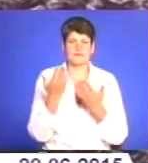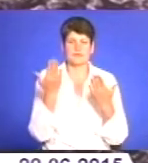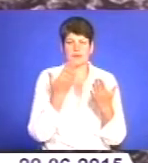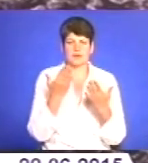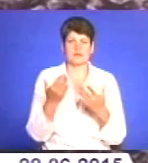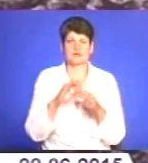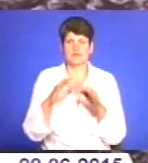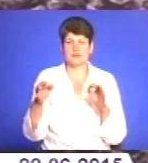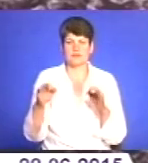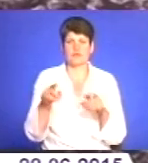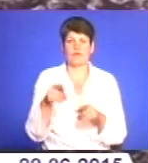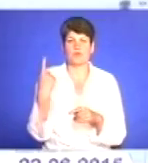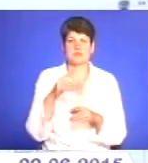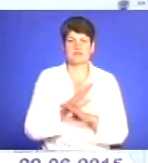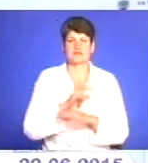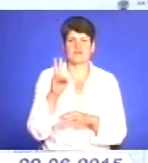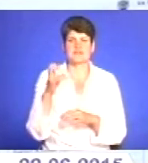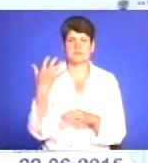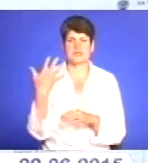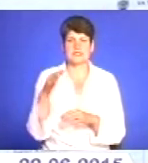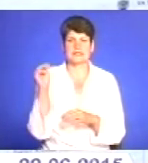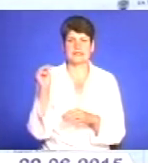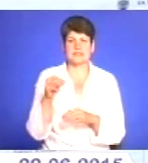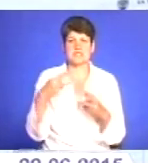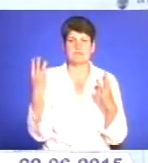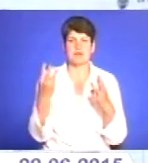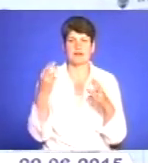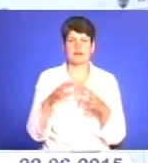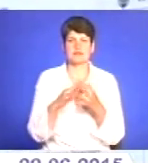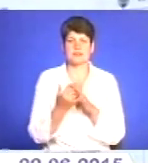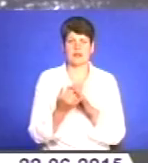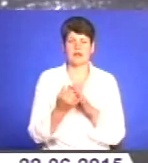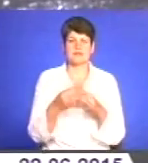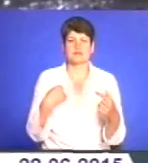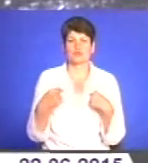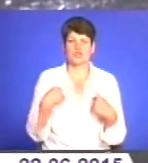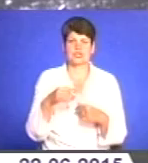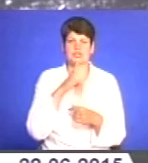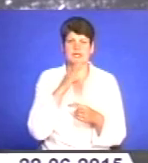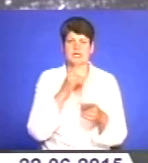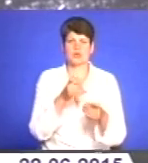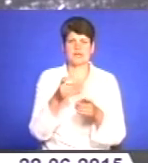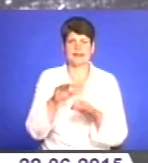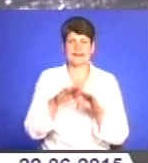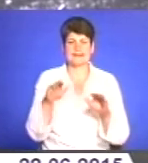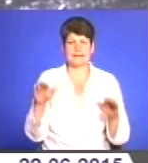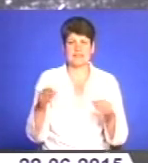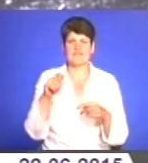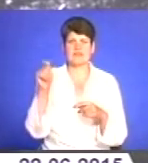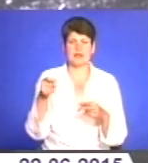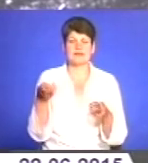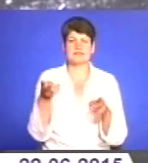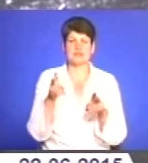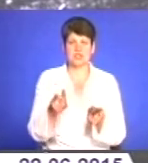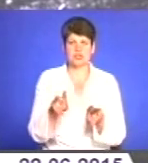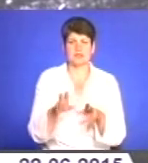понад 256 тисяч. Вщент спалені села, замордовані жінки і розстріляні діти. Війна, яка залишила відбиток практично